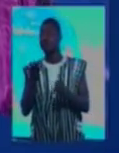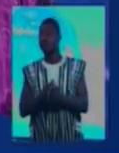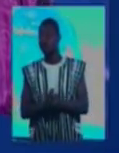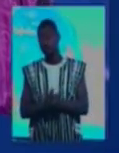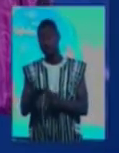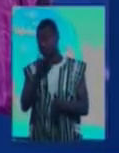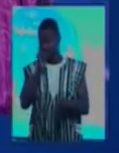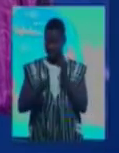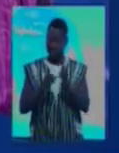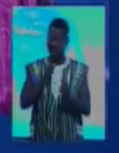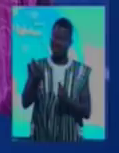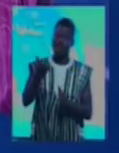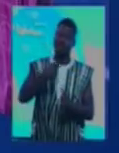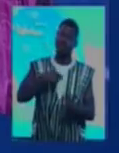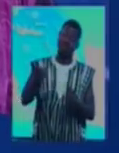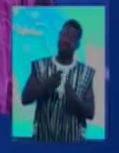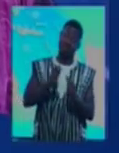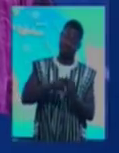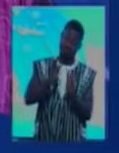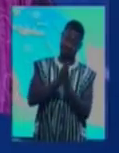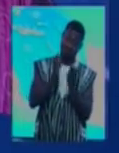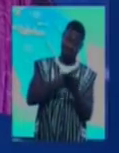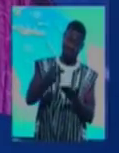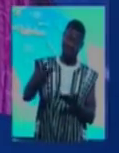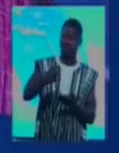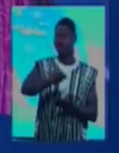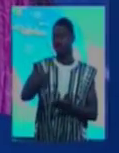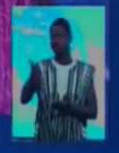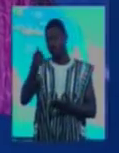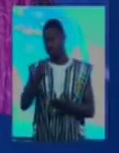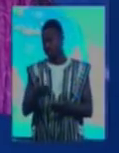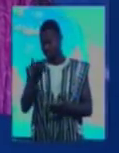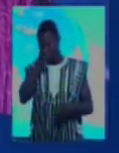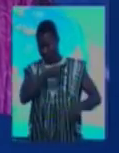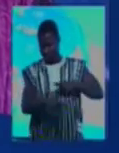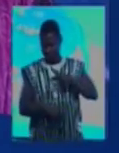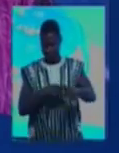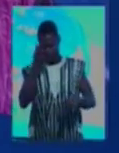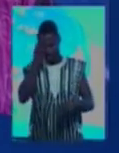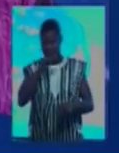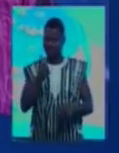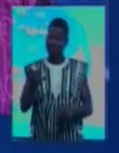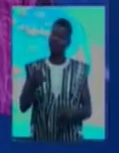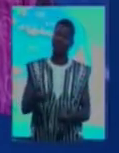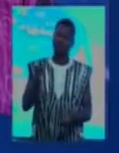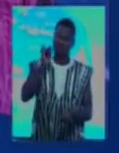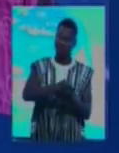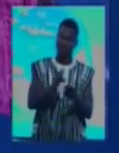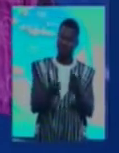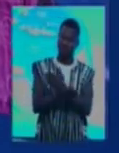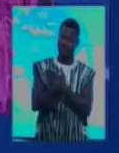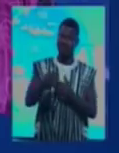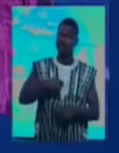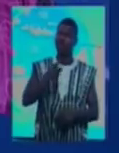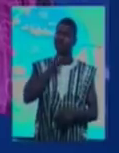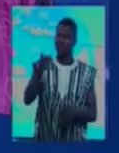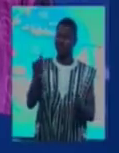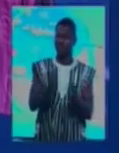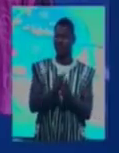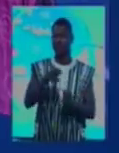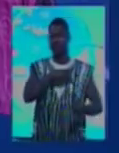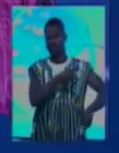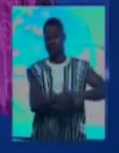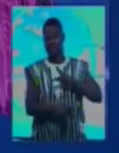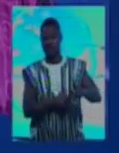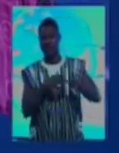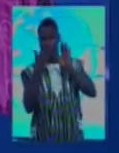beaucoup mon travail. Donc, malgré tout, et ce matin, j'étais avec donc mon public, comme on dit,